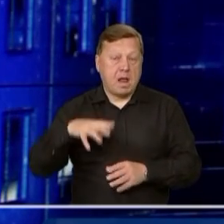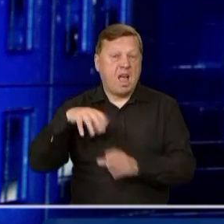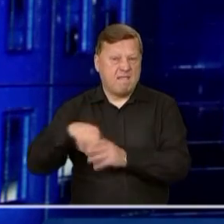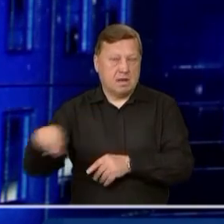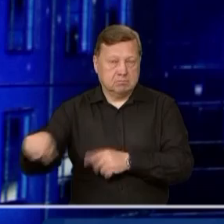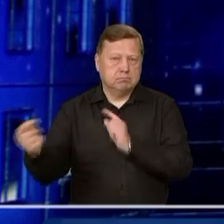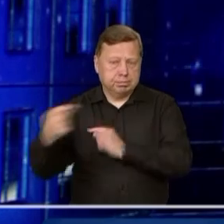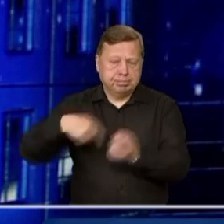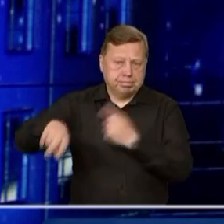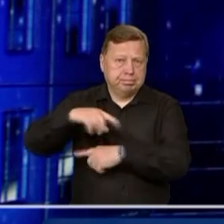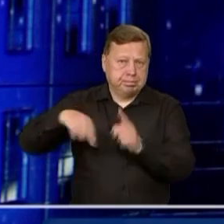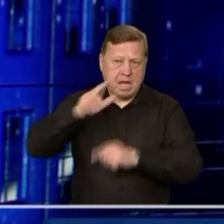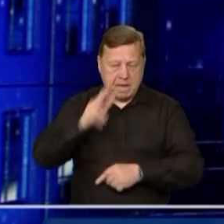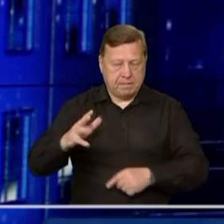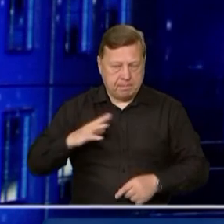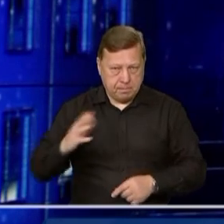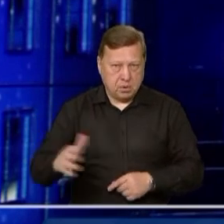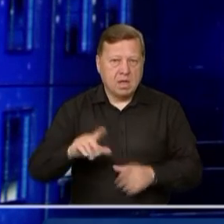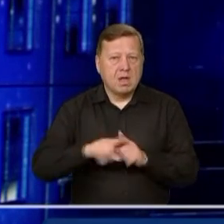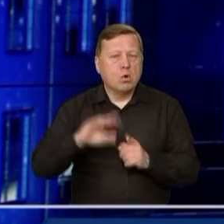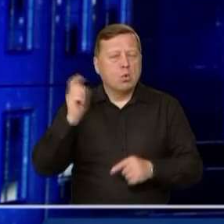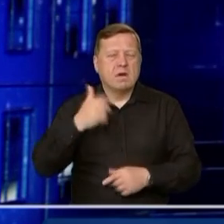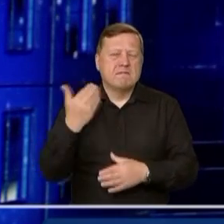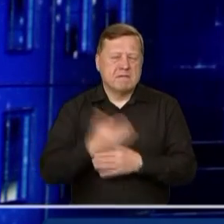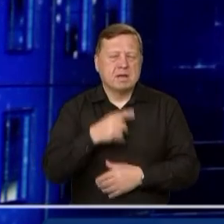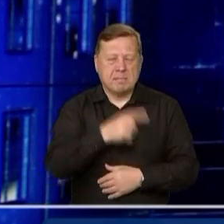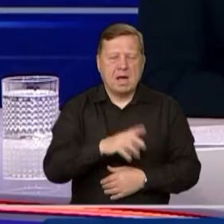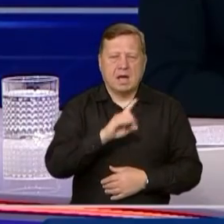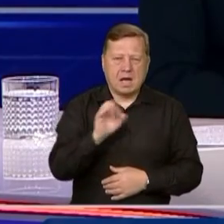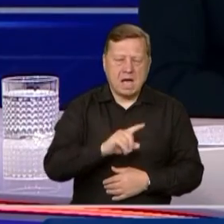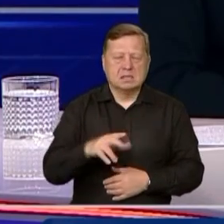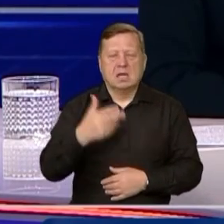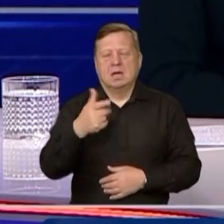w której wszyscy braliśmy udział, a przede wszystkim firmy naftowe i gazowe z jednego i z